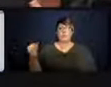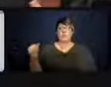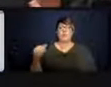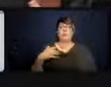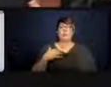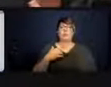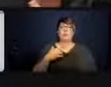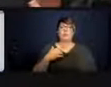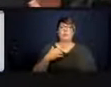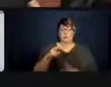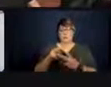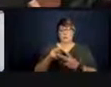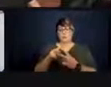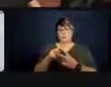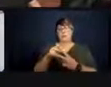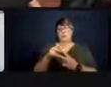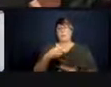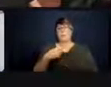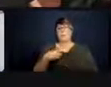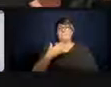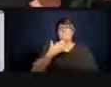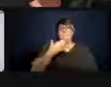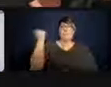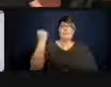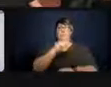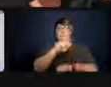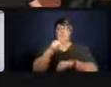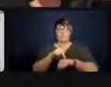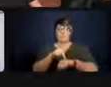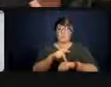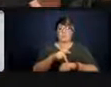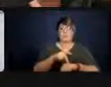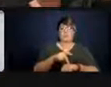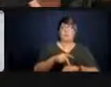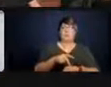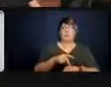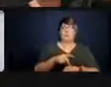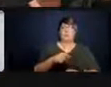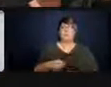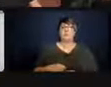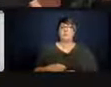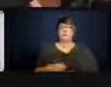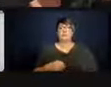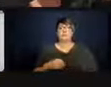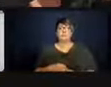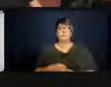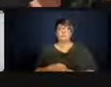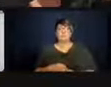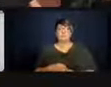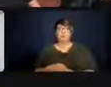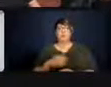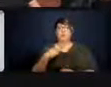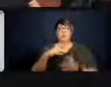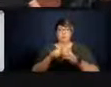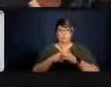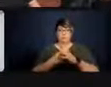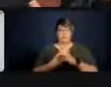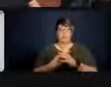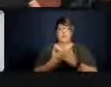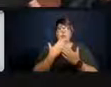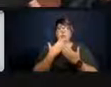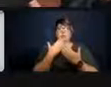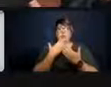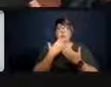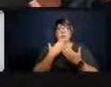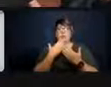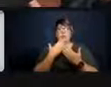أيضا لدينا كوزبي وكيرن سميث. أود أن أبدأ